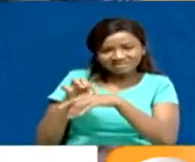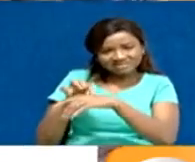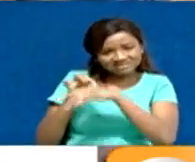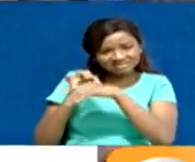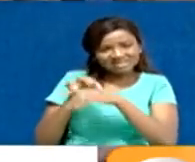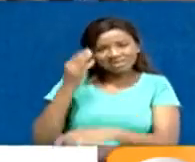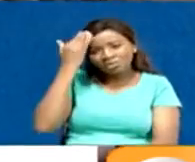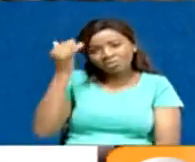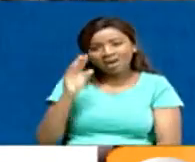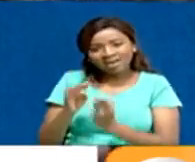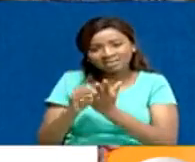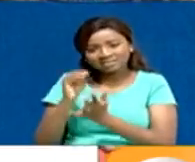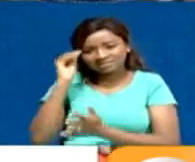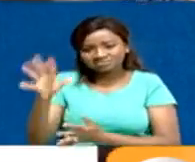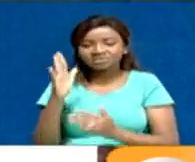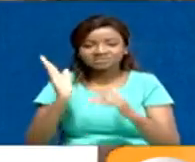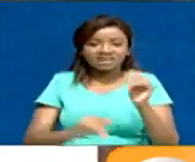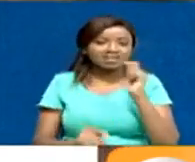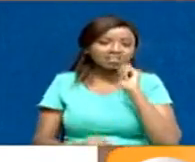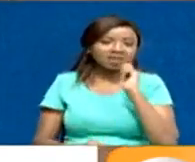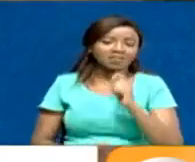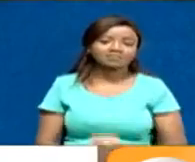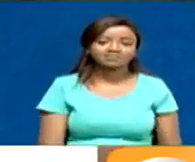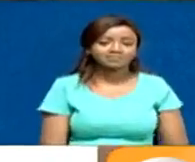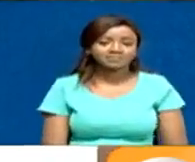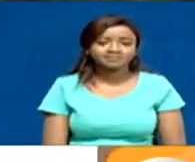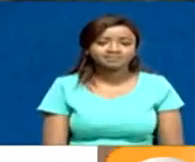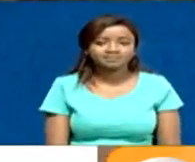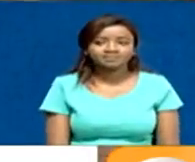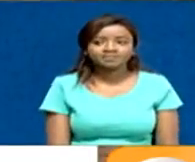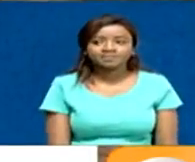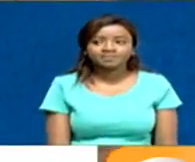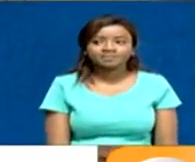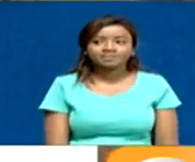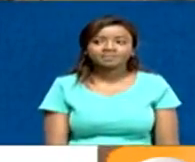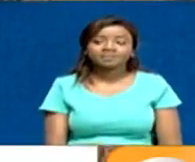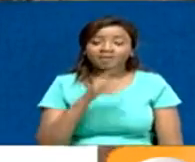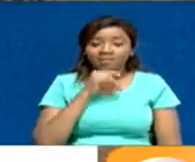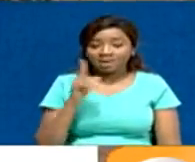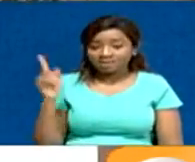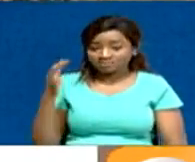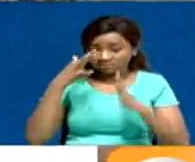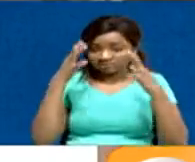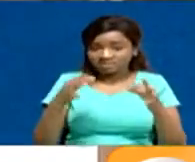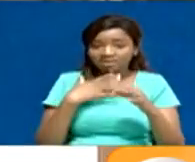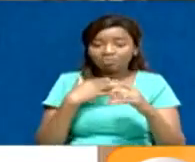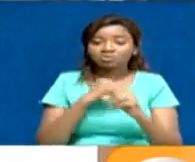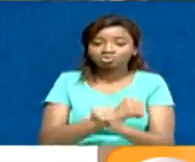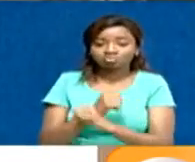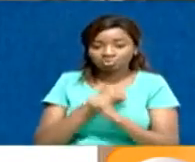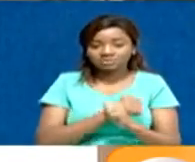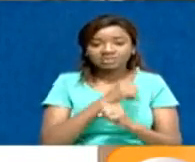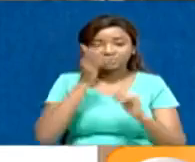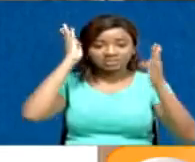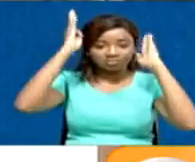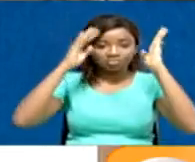nini ngozi inakuwa juu kuliko punda? Licha ya mzee huyu kujitolea kulinda punda wa kijiji kizima kila